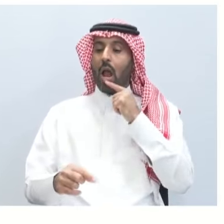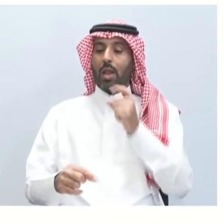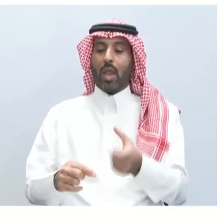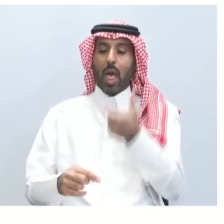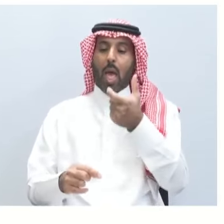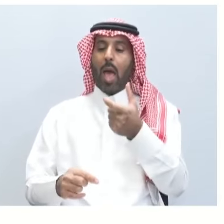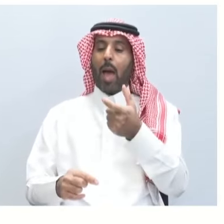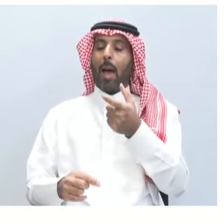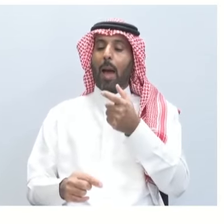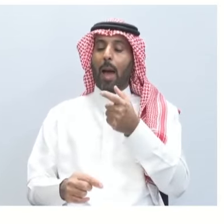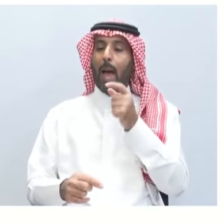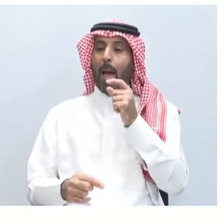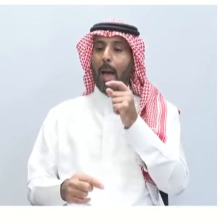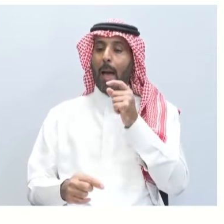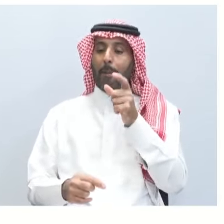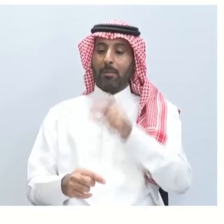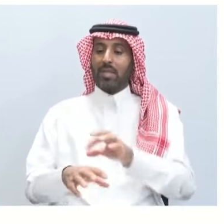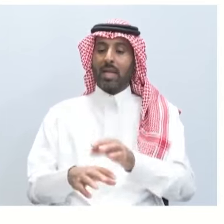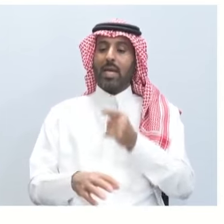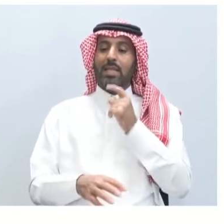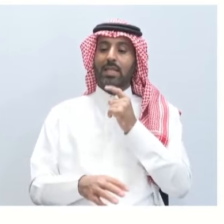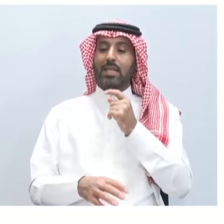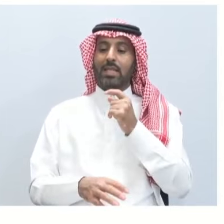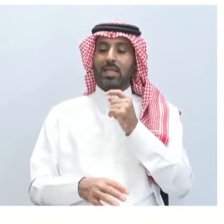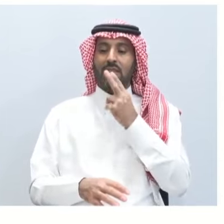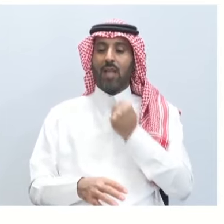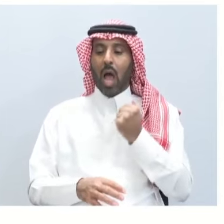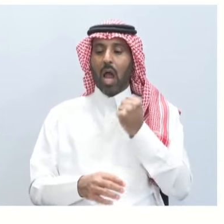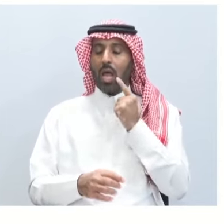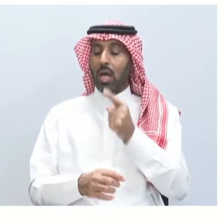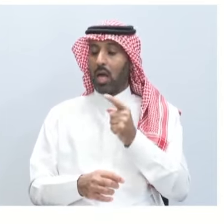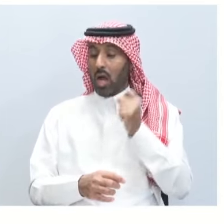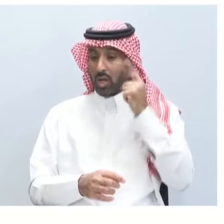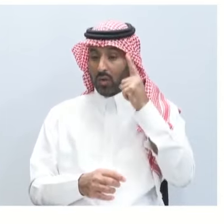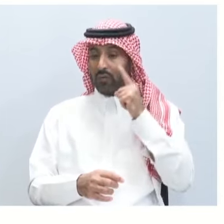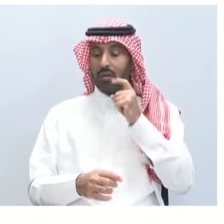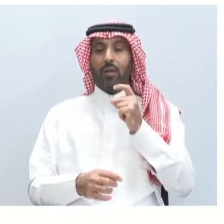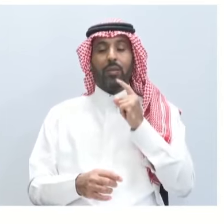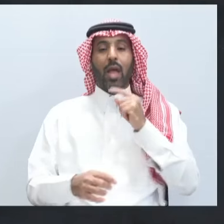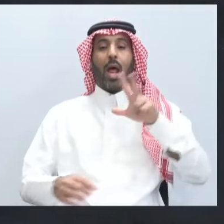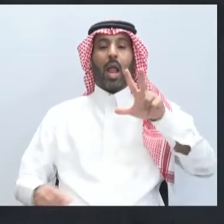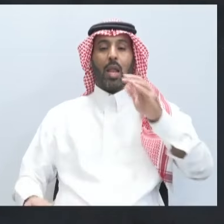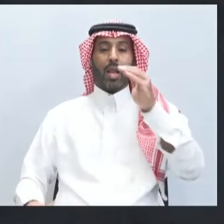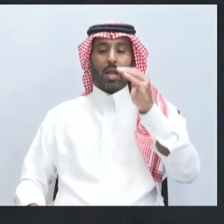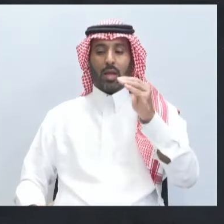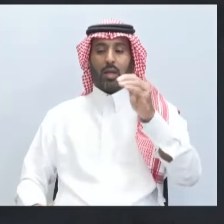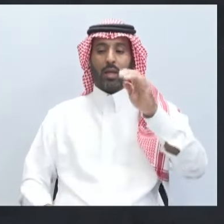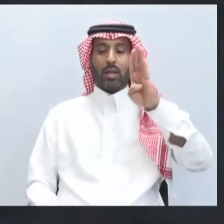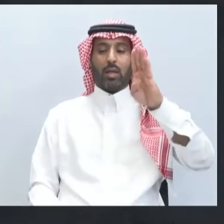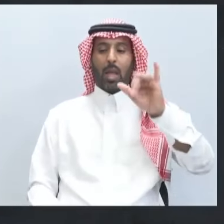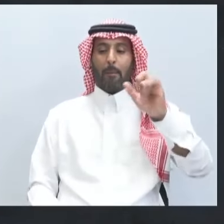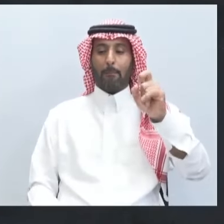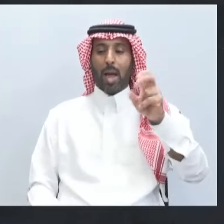اي اعطينا عبدنا الصالح لقمان الحكمه وهي الاصابه في القول والفقه في الدين فما معنى الحكمه هي